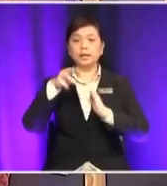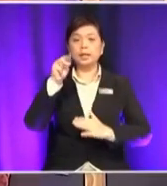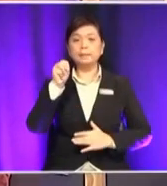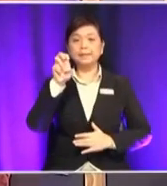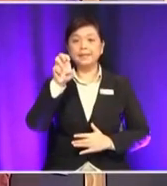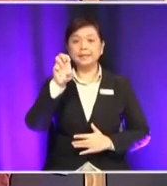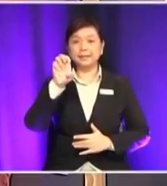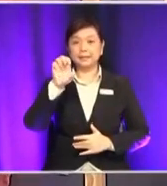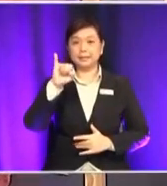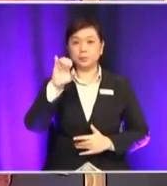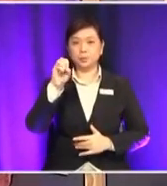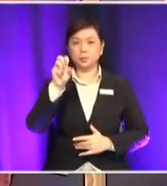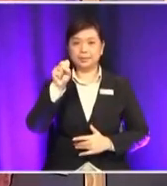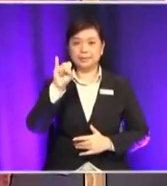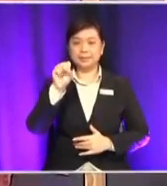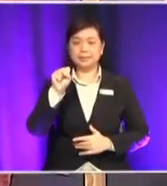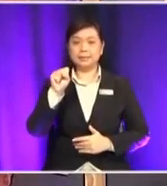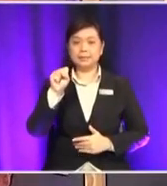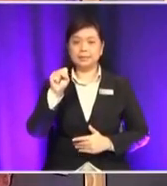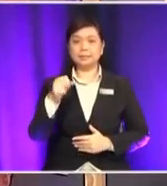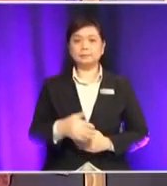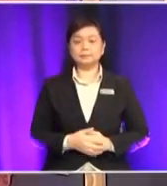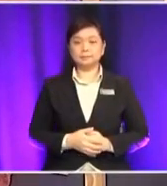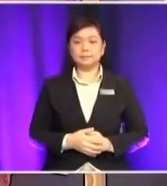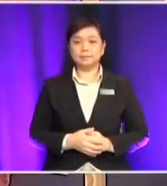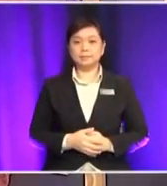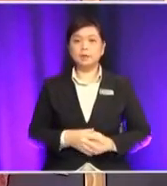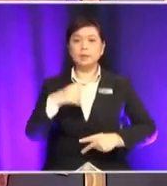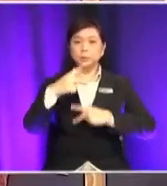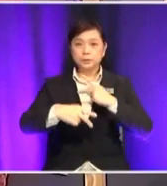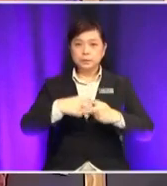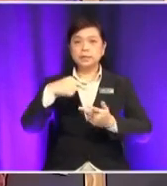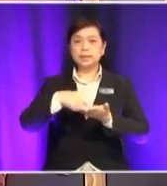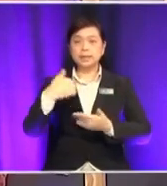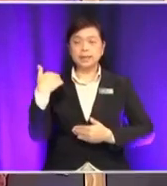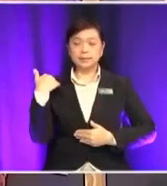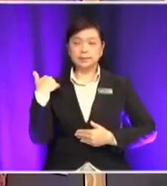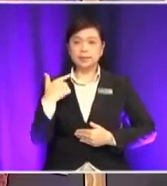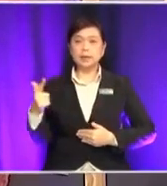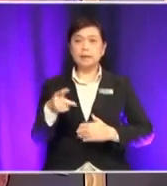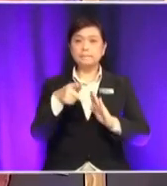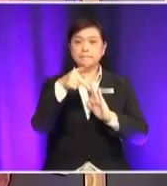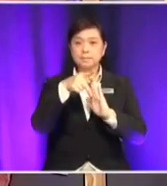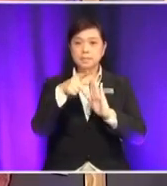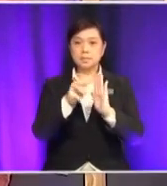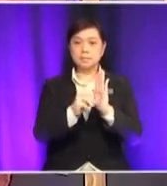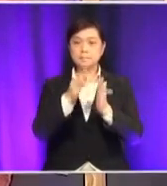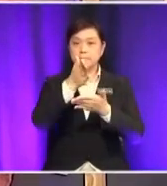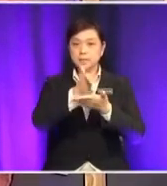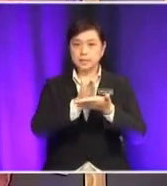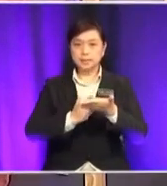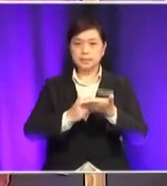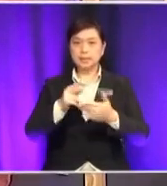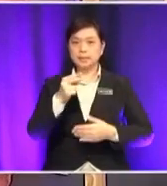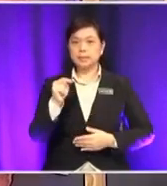ee meiosis ini adalah kesinambungan daripada eee pembahagian saya lihat tuh ya adalah suatu proses pembahagian sel Kris